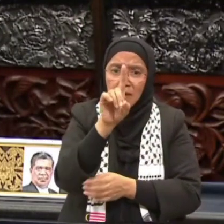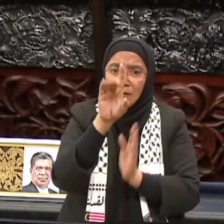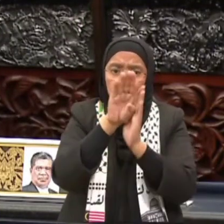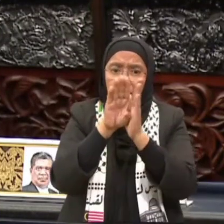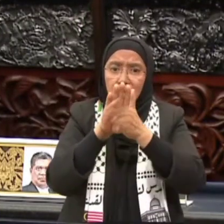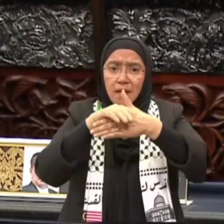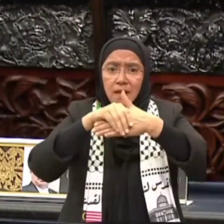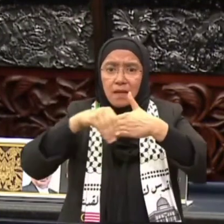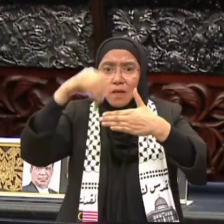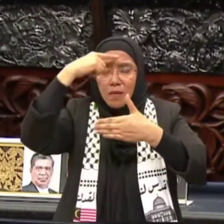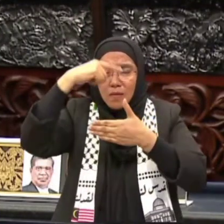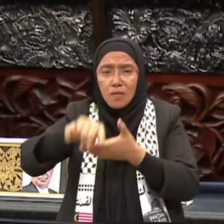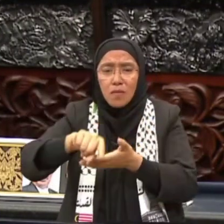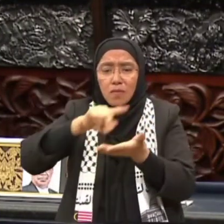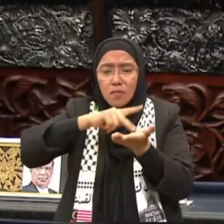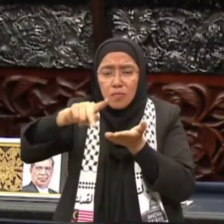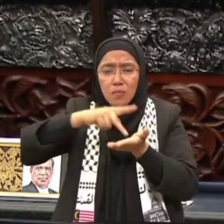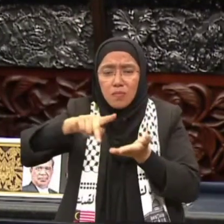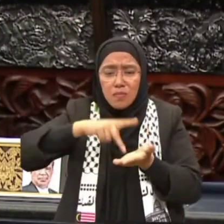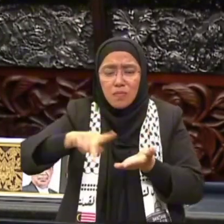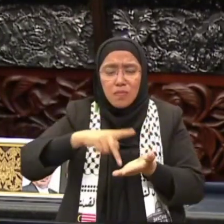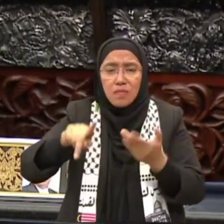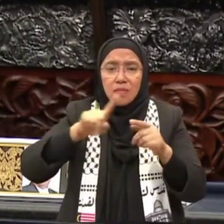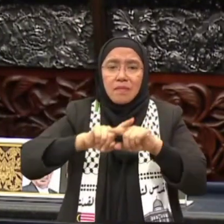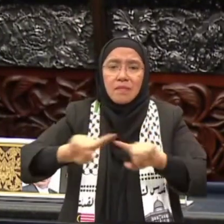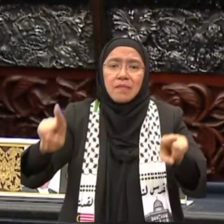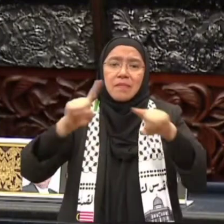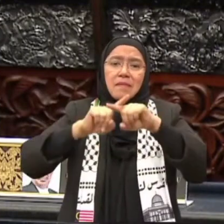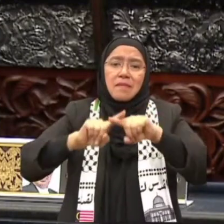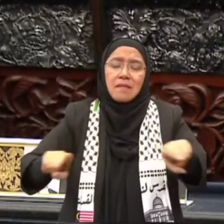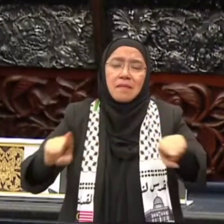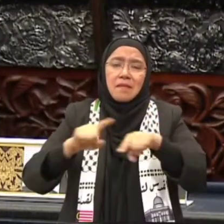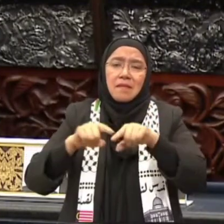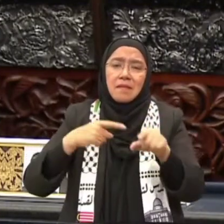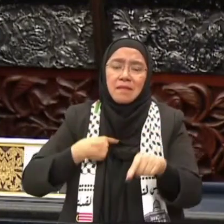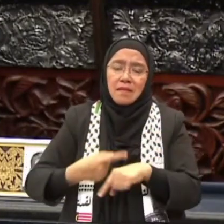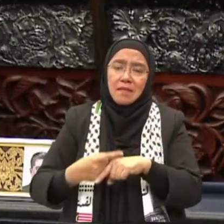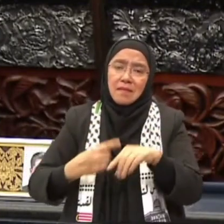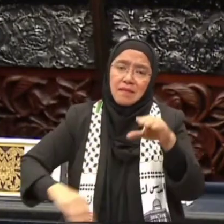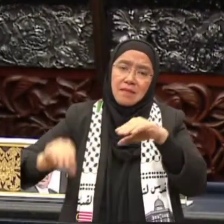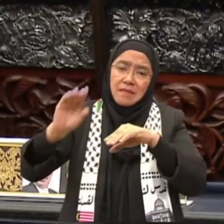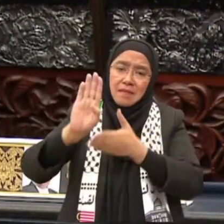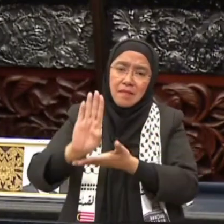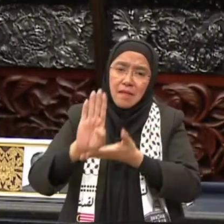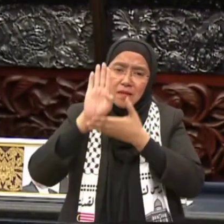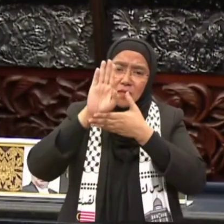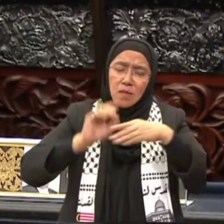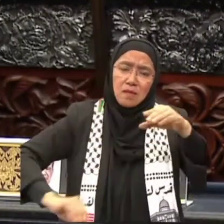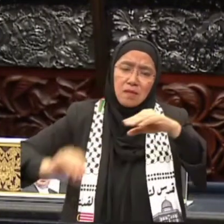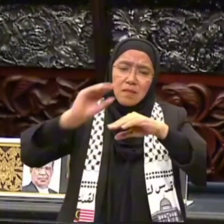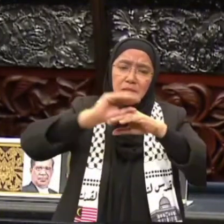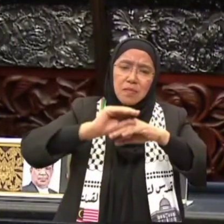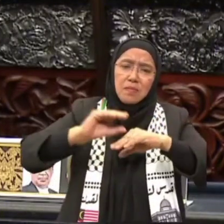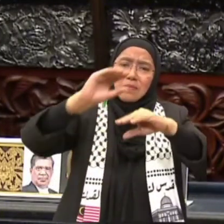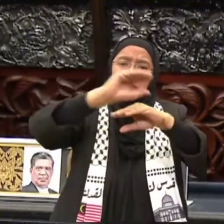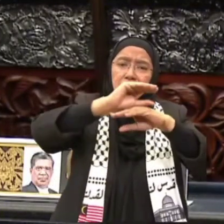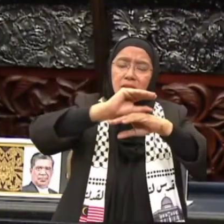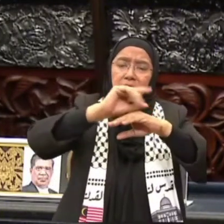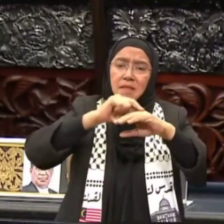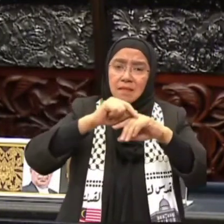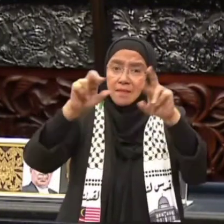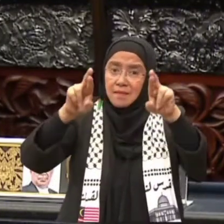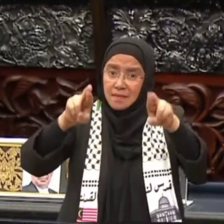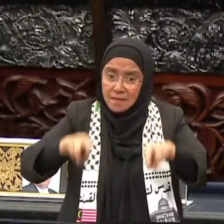RM58.1 bilion untuk membiayai pelbagai bentuk subsidi dan bantuan kepada rakyat. Kerajaan telah mengenal pasti